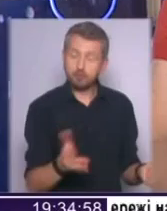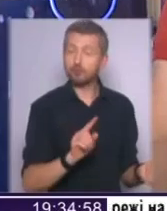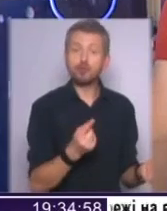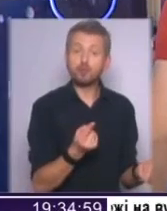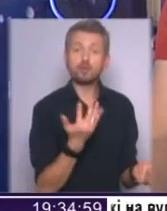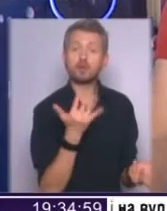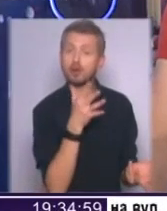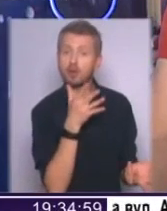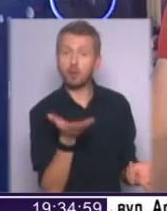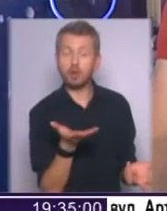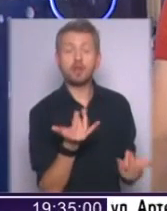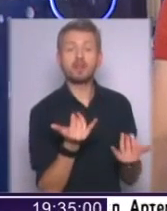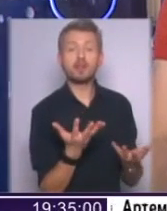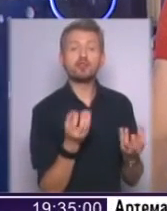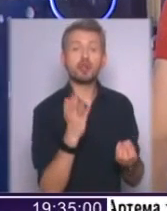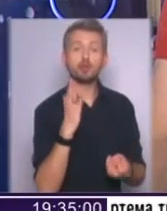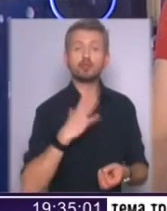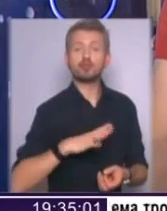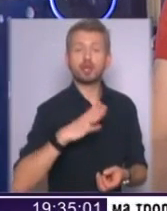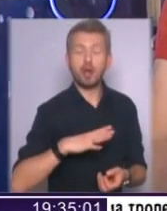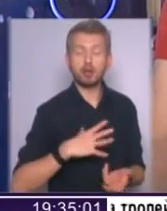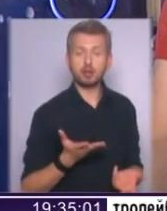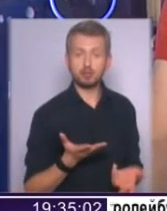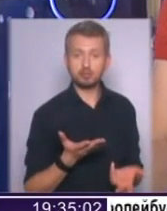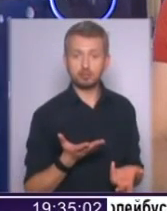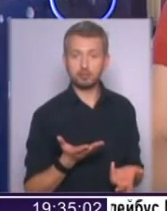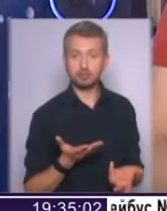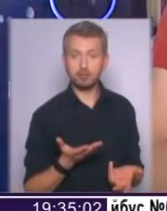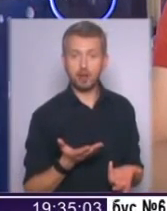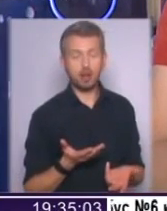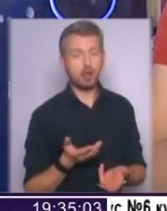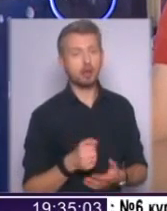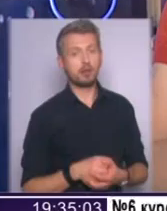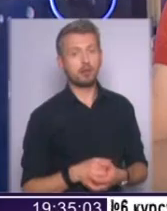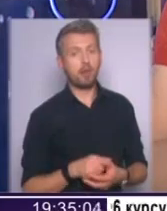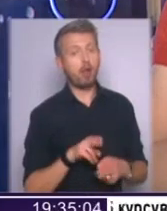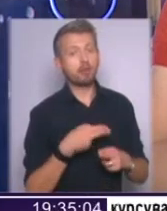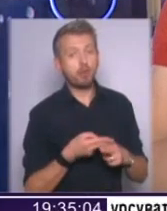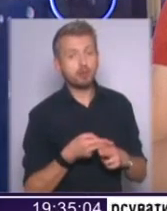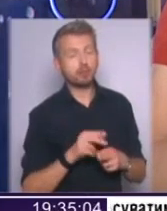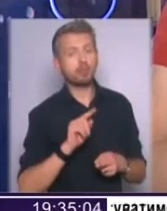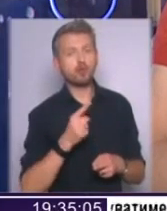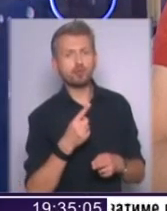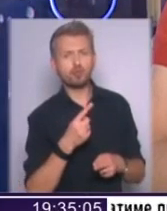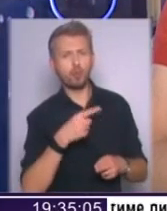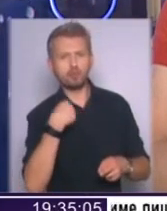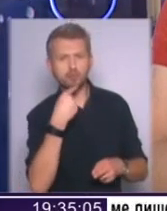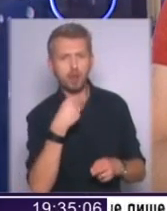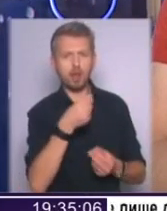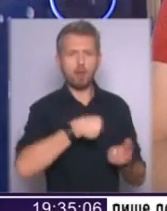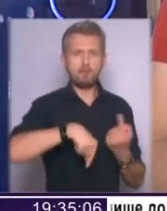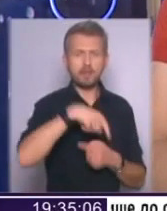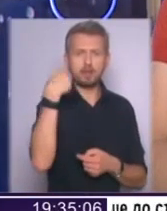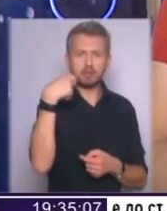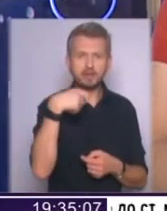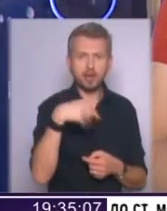Скільки років, скільки ми ще будемо чекати, да? Тобто цей нюанс. Тим паче, що ми знову постійно чуємо про те, що бізнес президента, то він є,